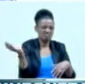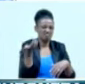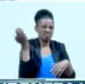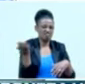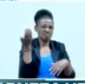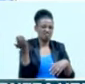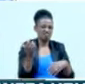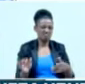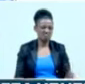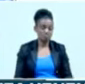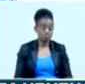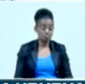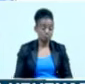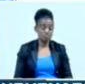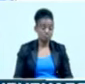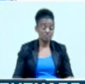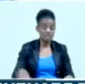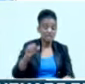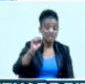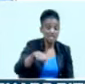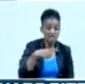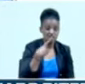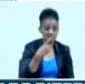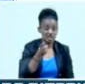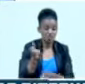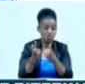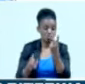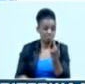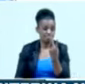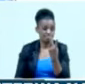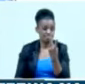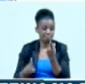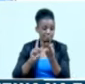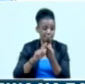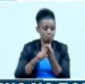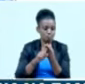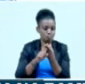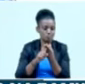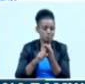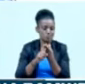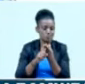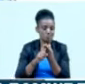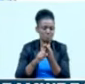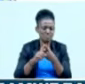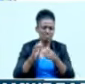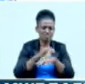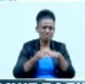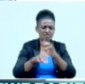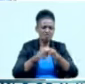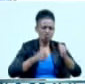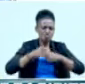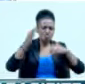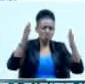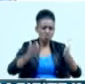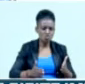byemezo. Aha icyo twavuga ni ibintu bibiri. Icya mbere ni uko nta munyarwanda, nta